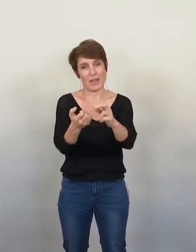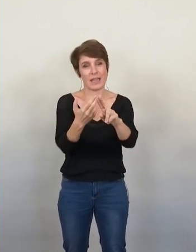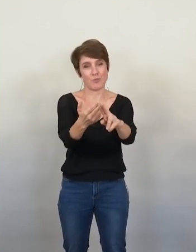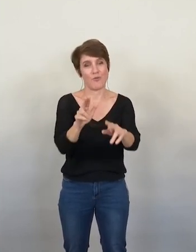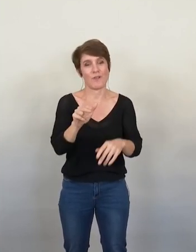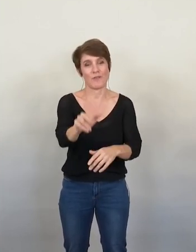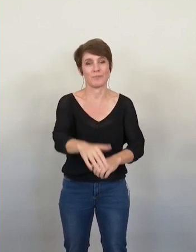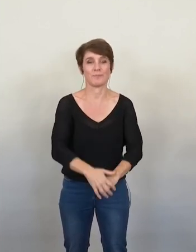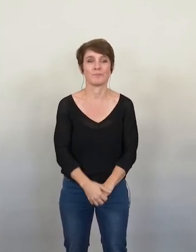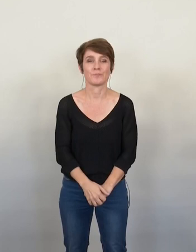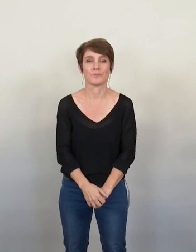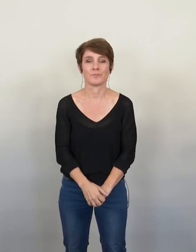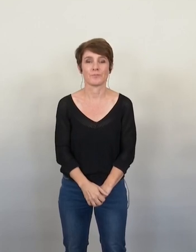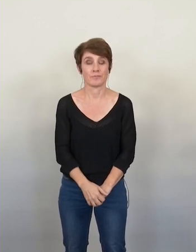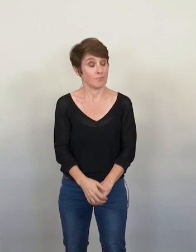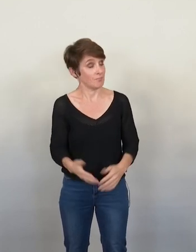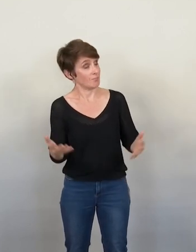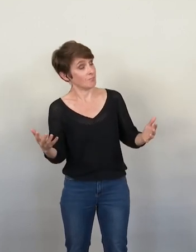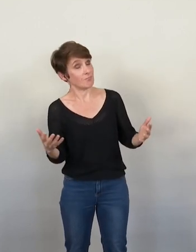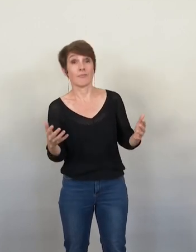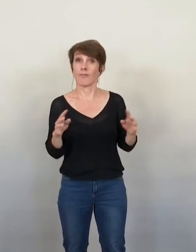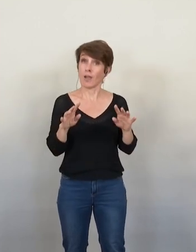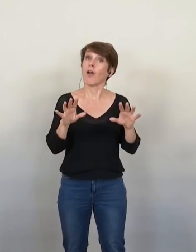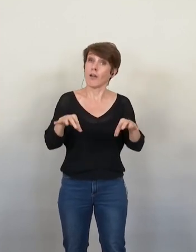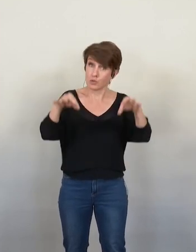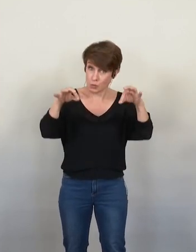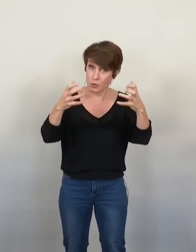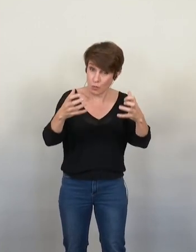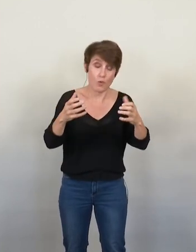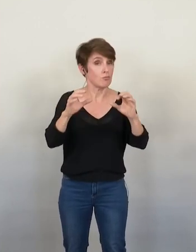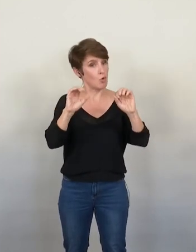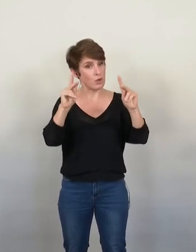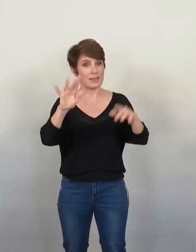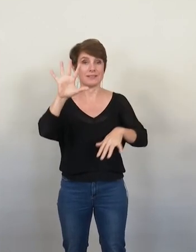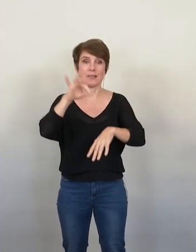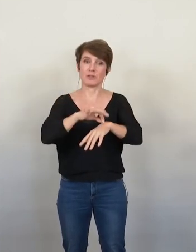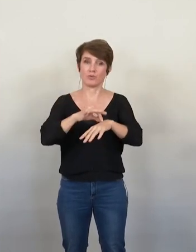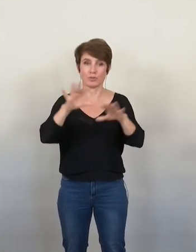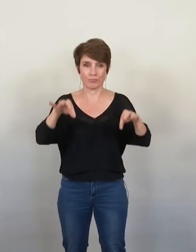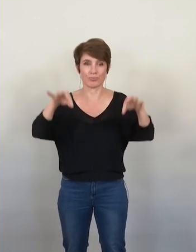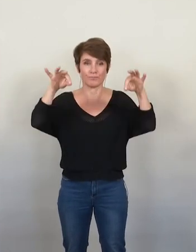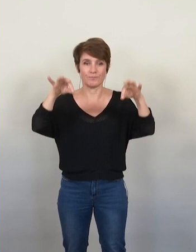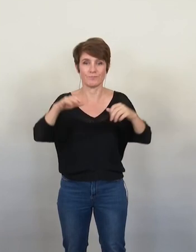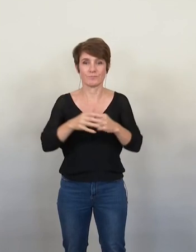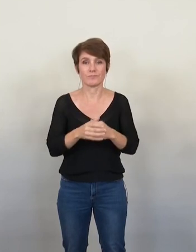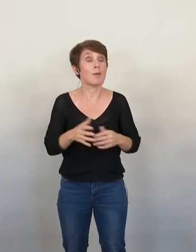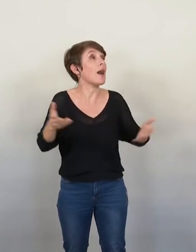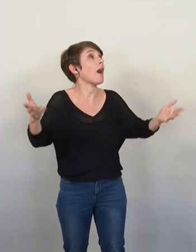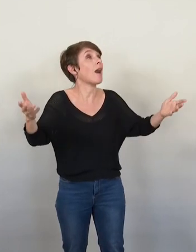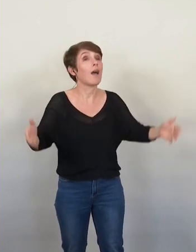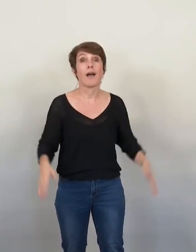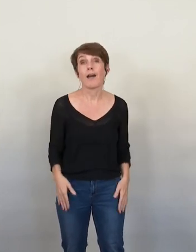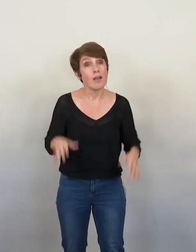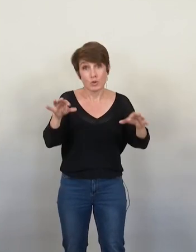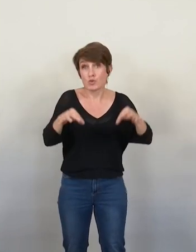conseil et ben la suspension est de droit vous avez 5 minutes ah non mais c'est c'est la suspension